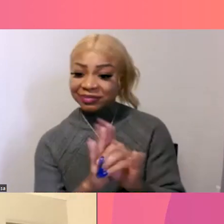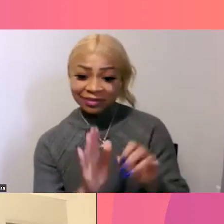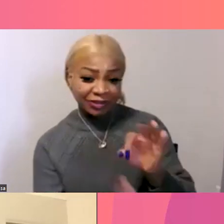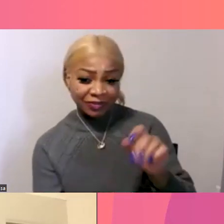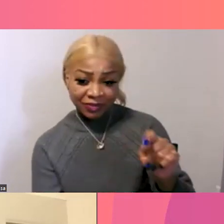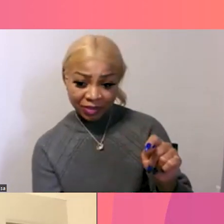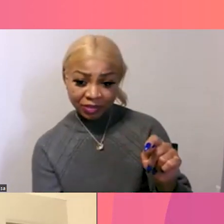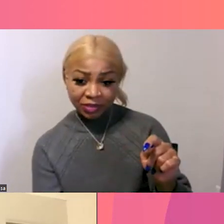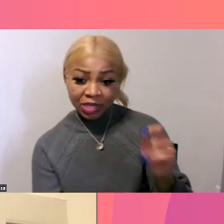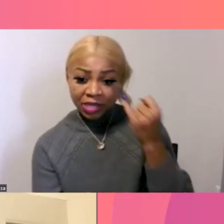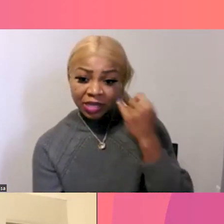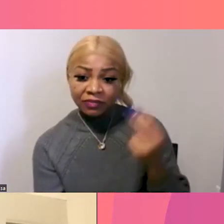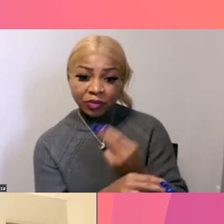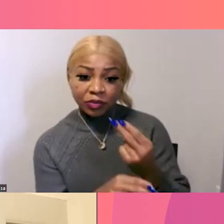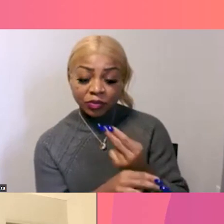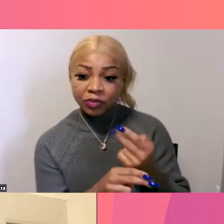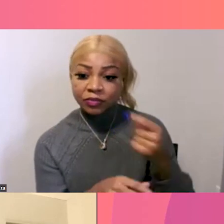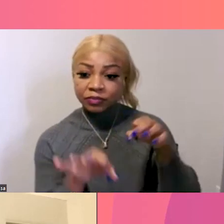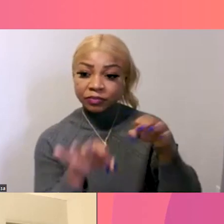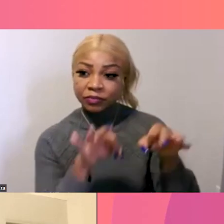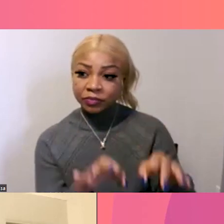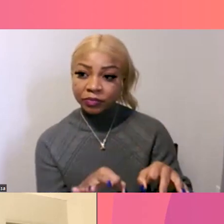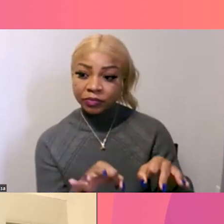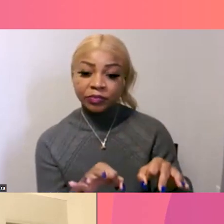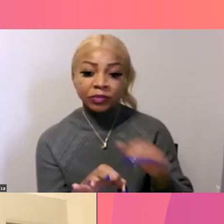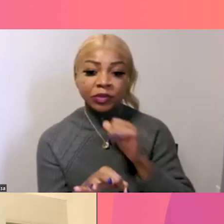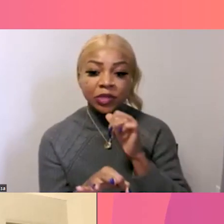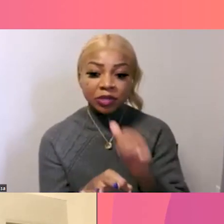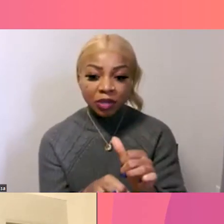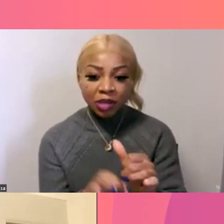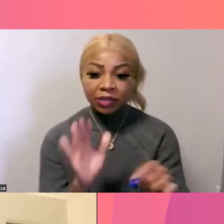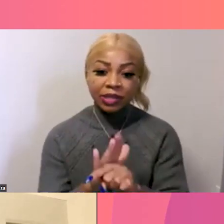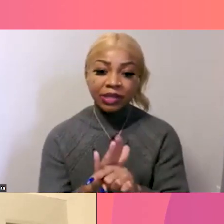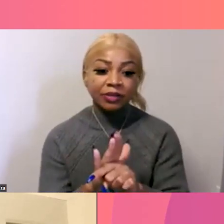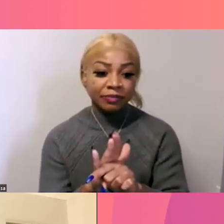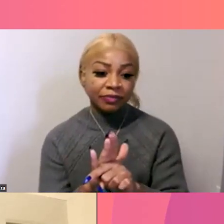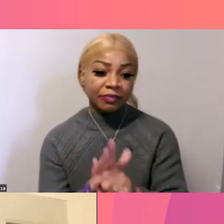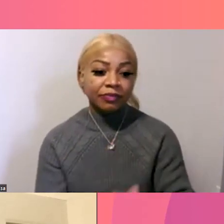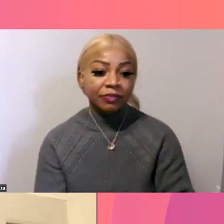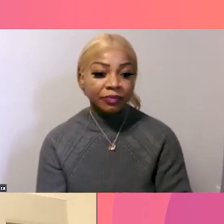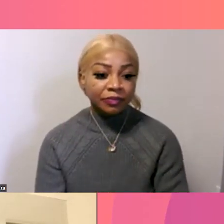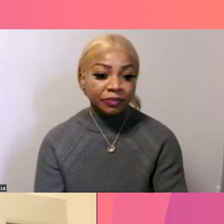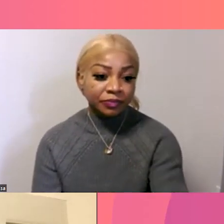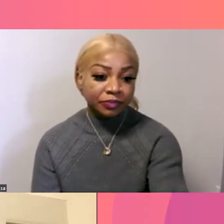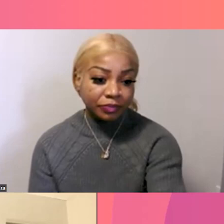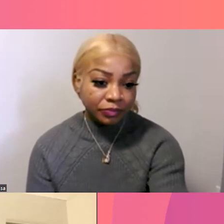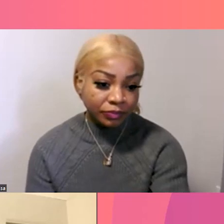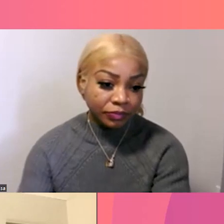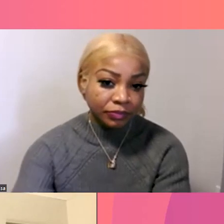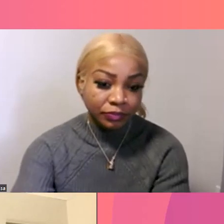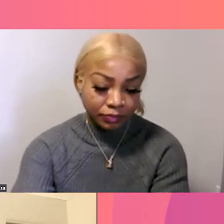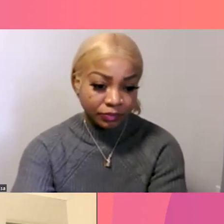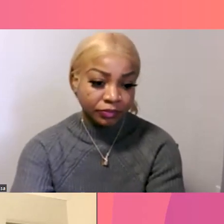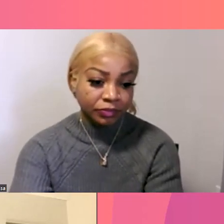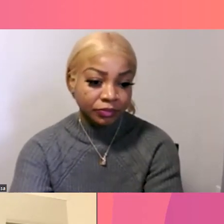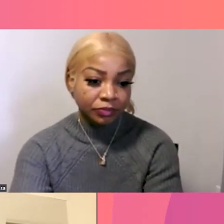qui ne s'identifient pas comme étant gros, particulièrement lorsqu'on l'utilise comme descripteur, mais non pas comme mot terme